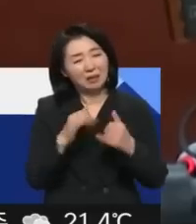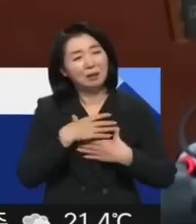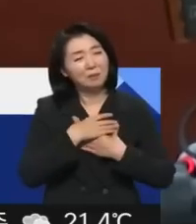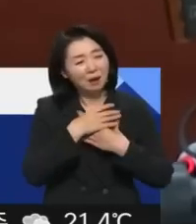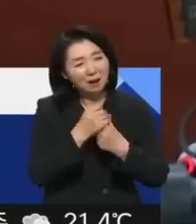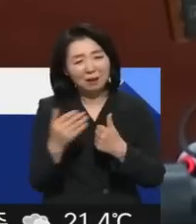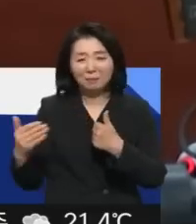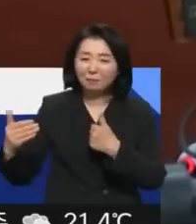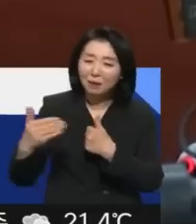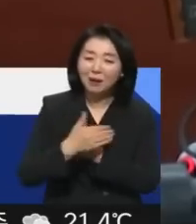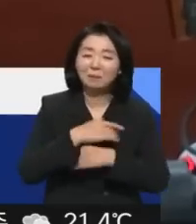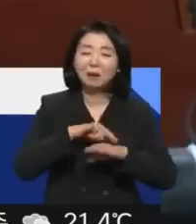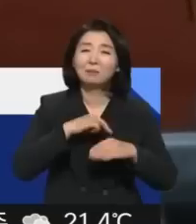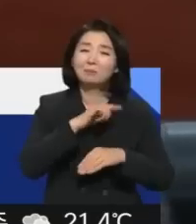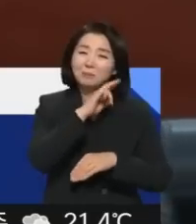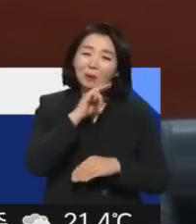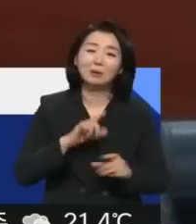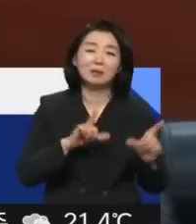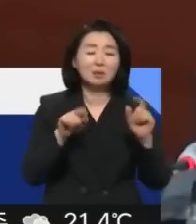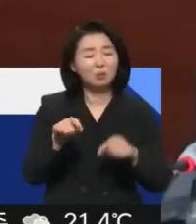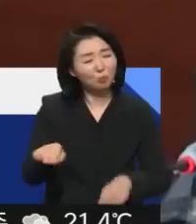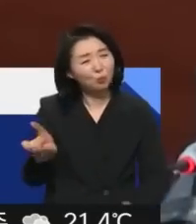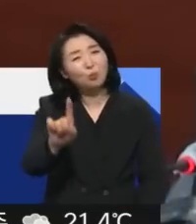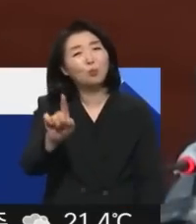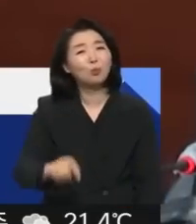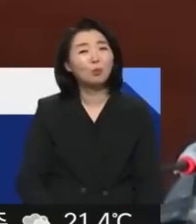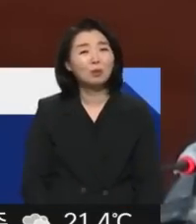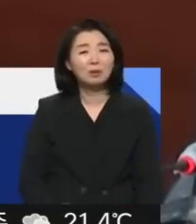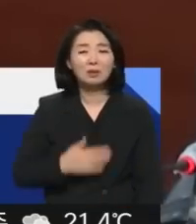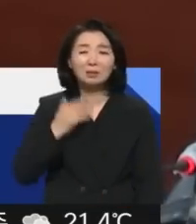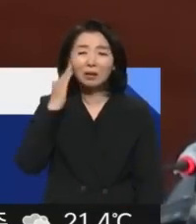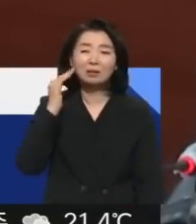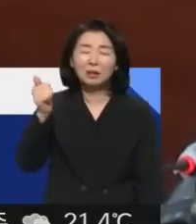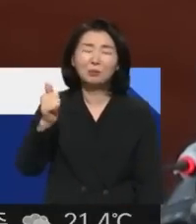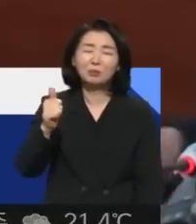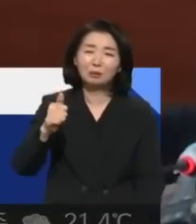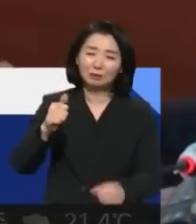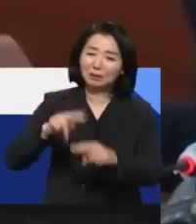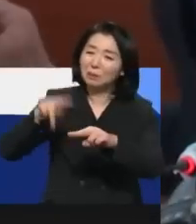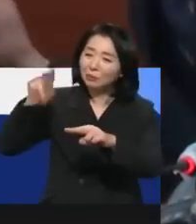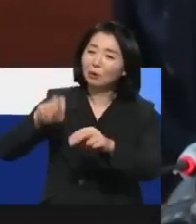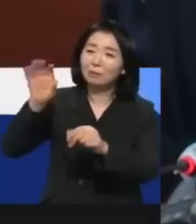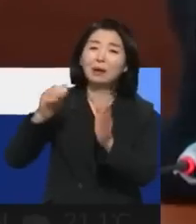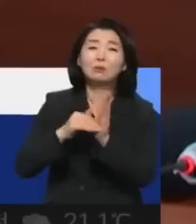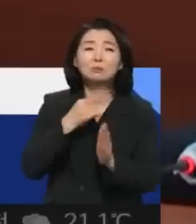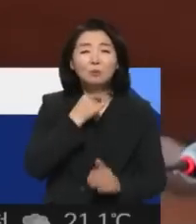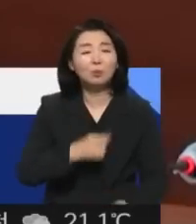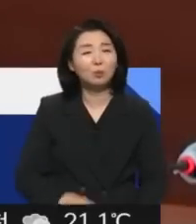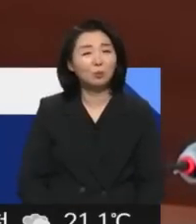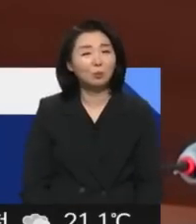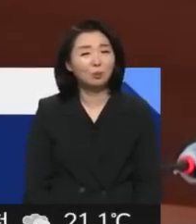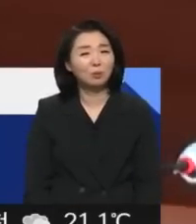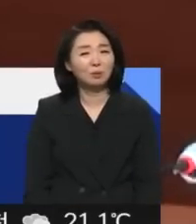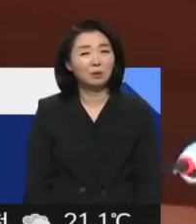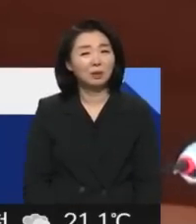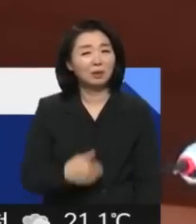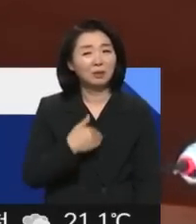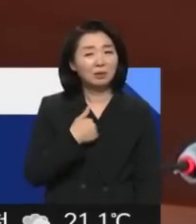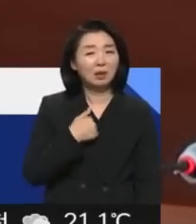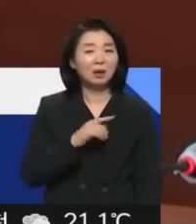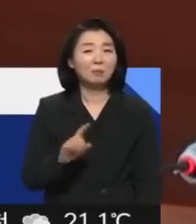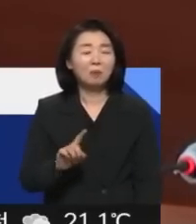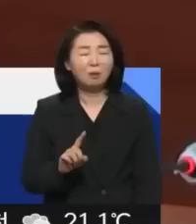편하게 하고 살아야 한디. 이건 뭐예요? 나 대통령 옷벗을 하고 싶어. 솔직히 말이지. 나는 절대